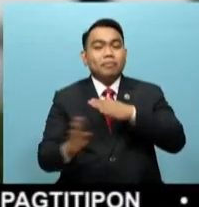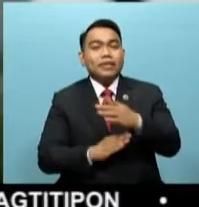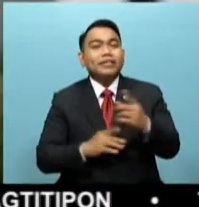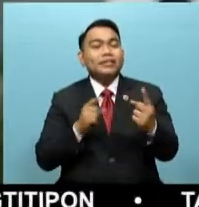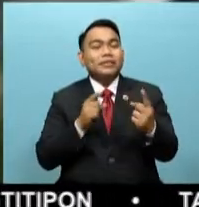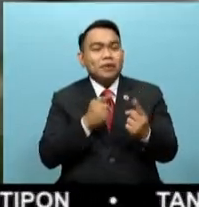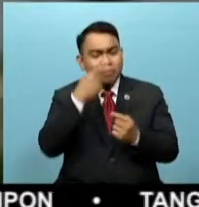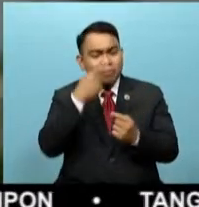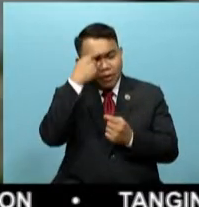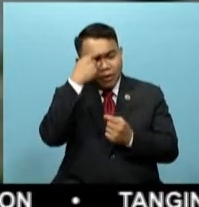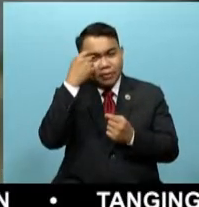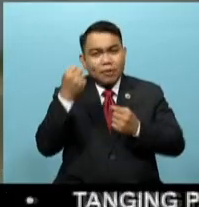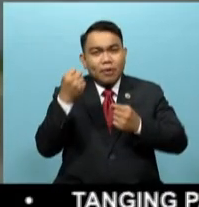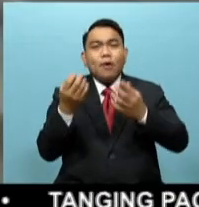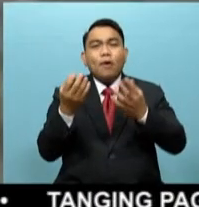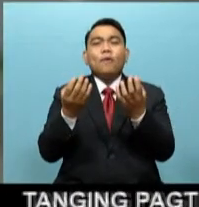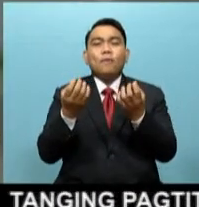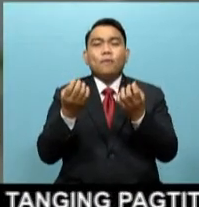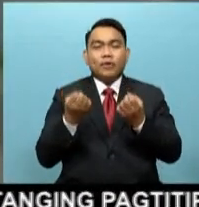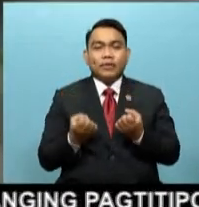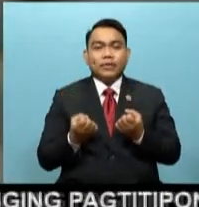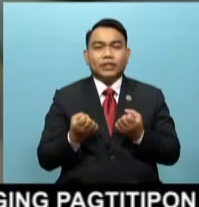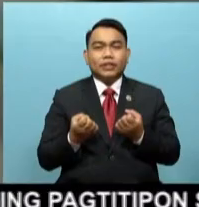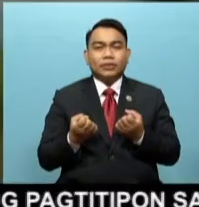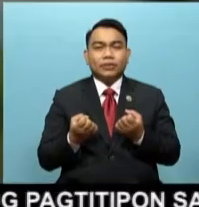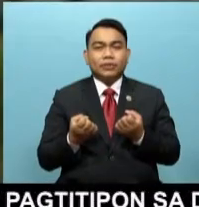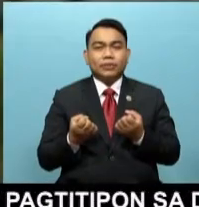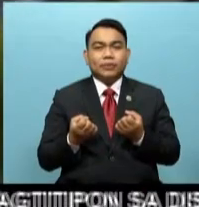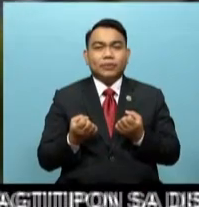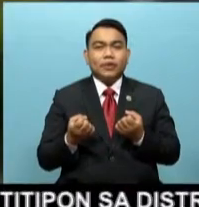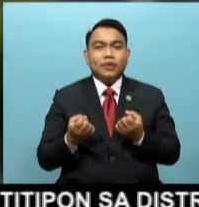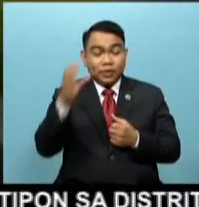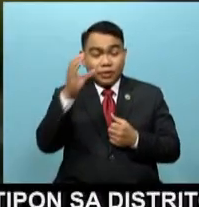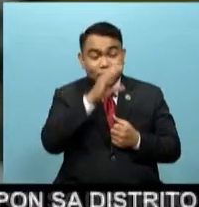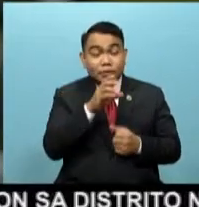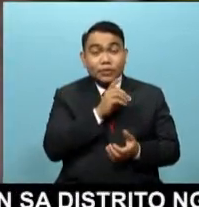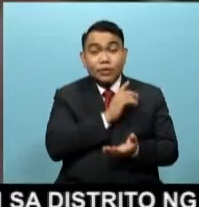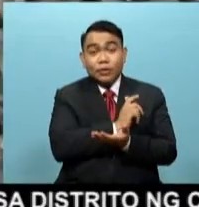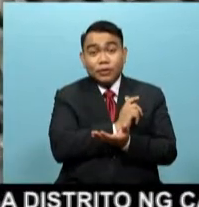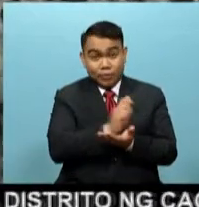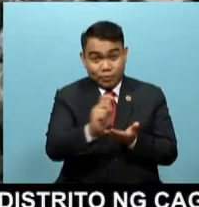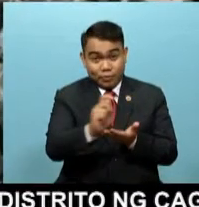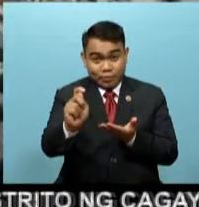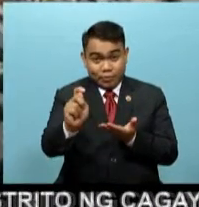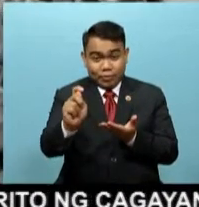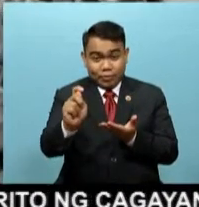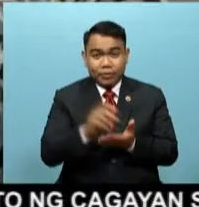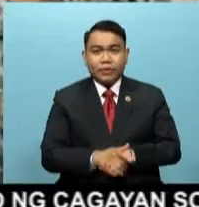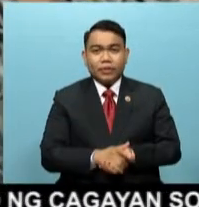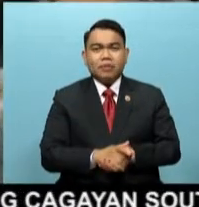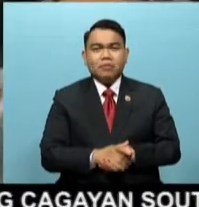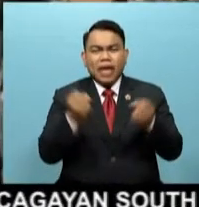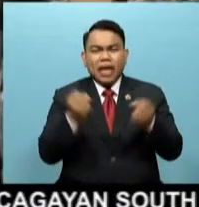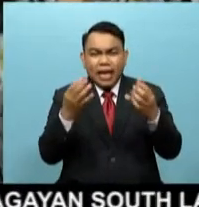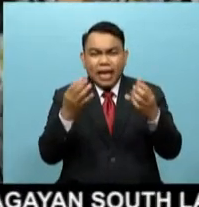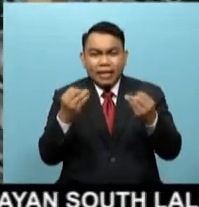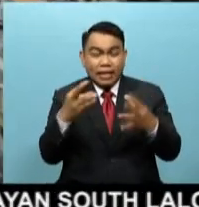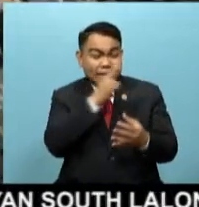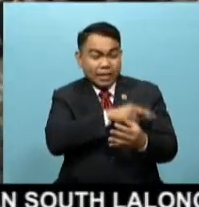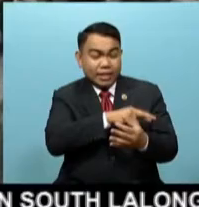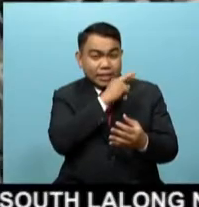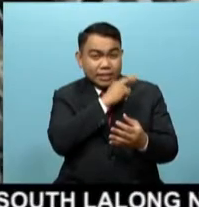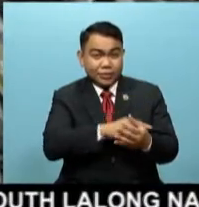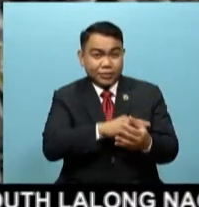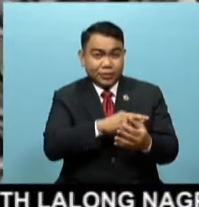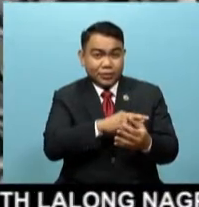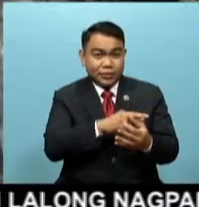sa kadahilanang gusto niyang mahanap ang tunay na relihiyon, halos 13 relihiyon na ang kaniyang napuntahan